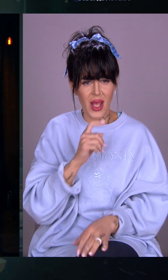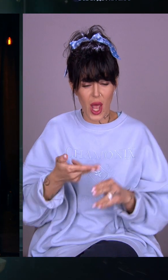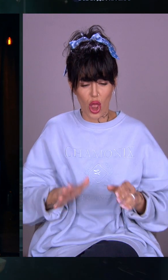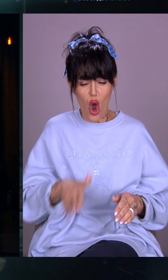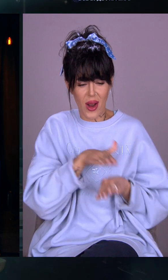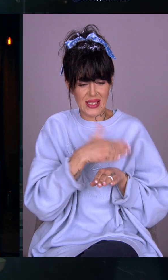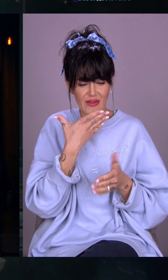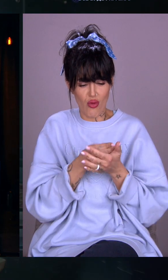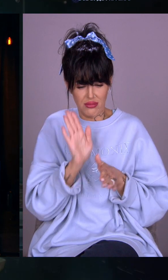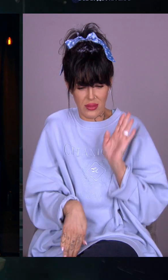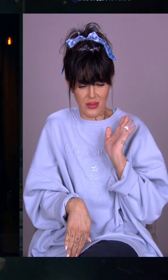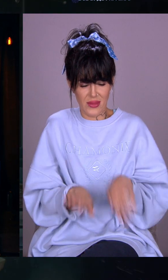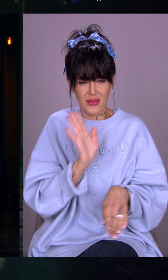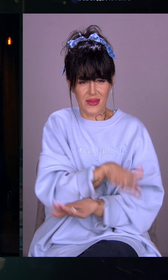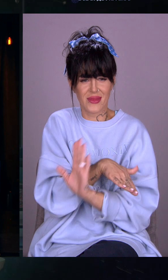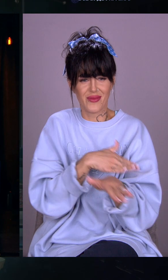поняв?